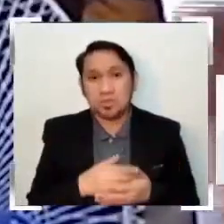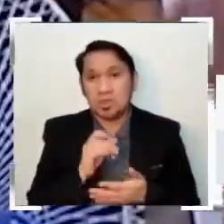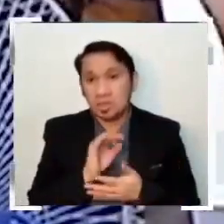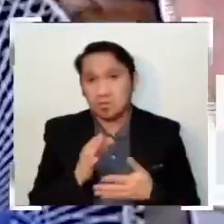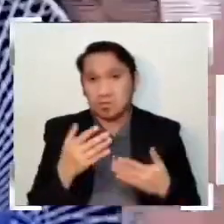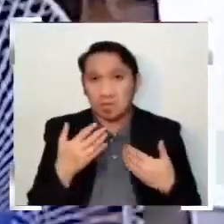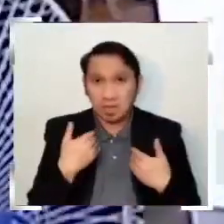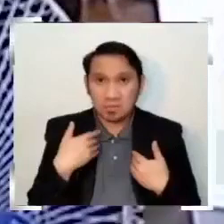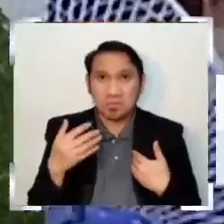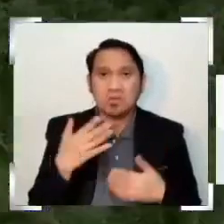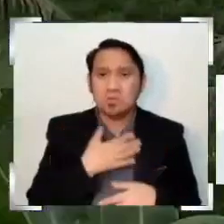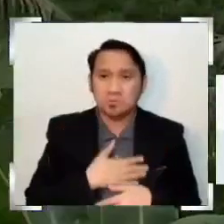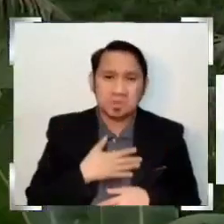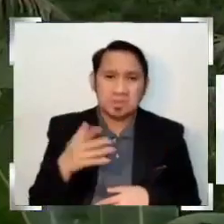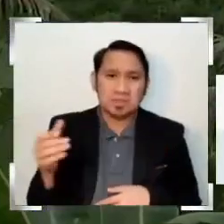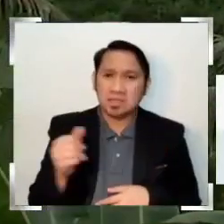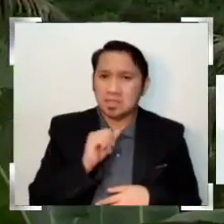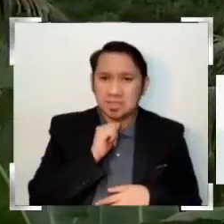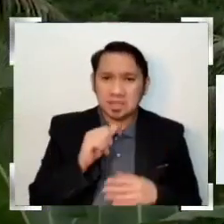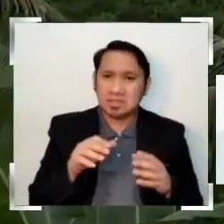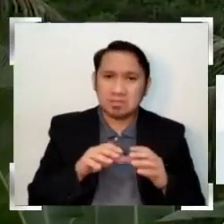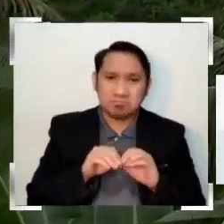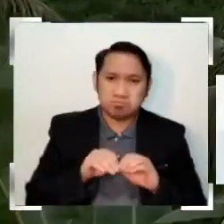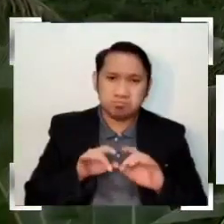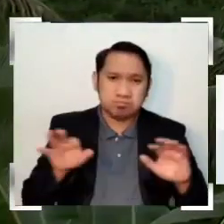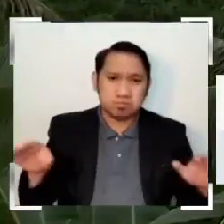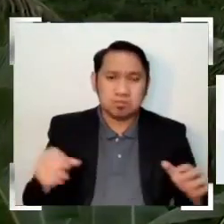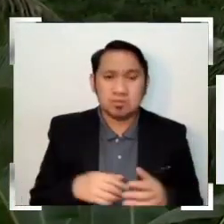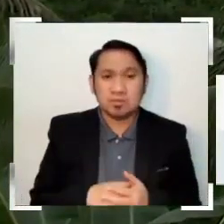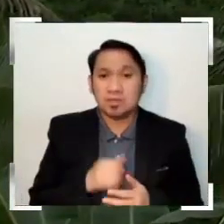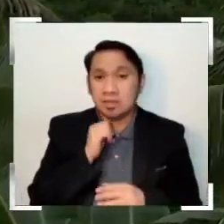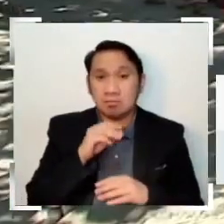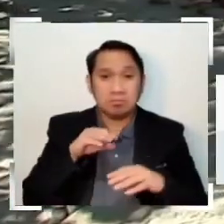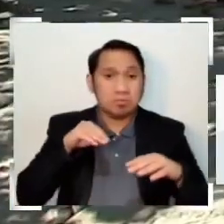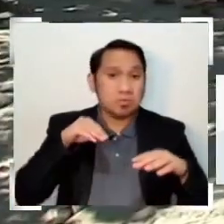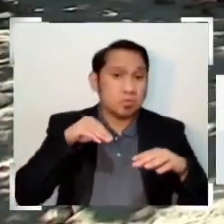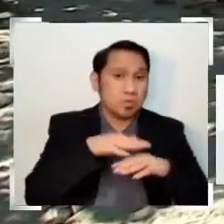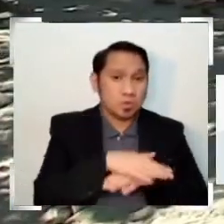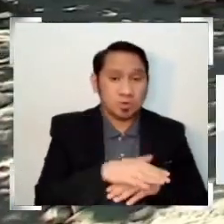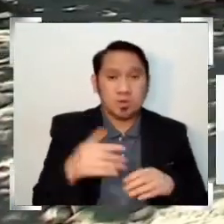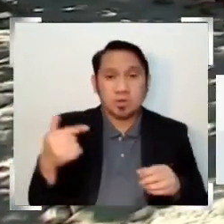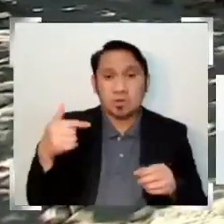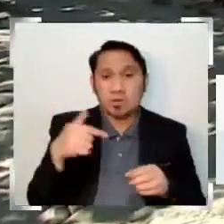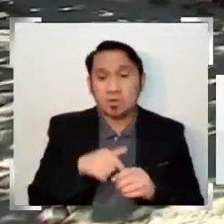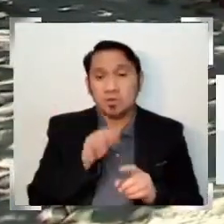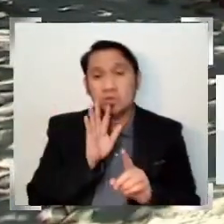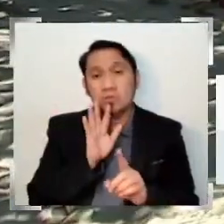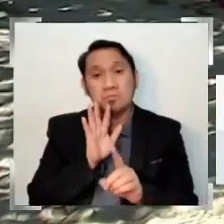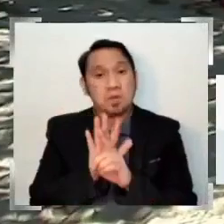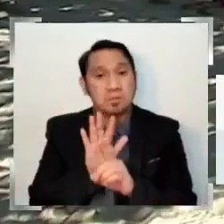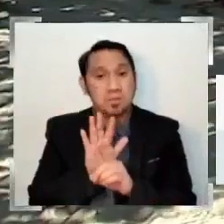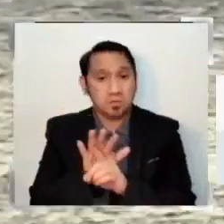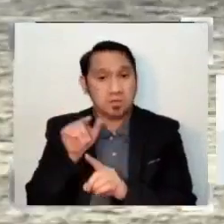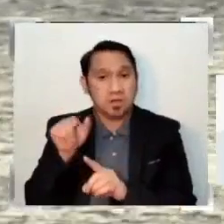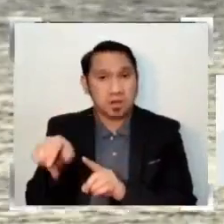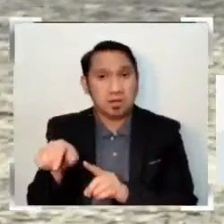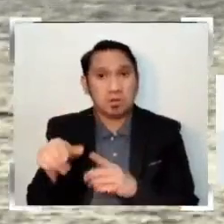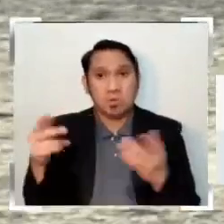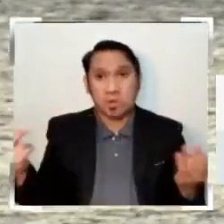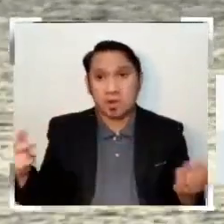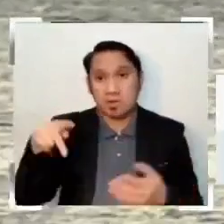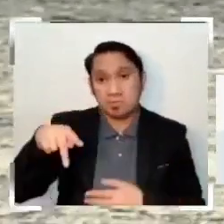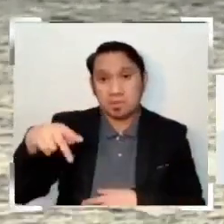na para hindi na kumalat pa. Hindi pa naman apektado ng oil spill ang sikat na tourist destination na Puerto Galera.